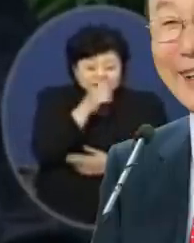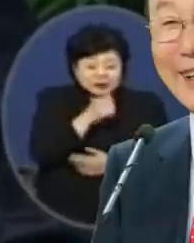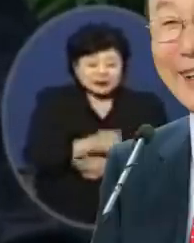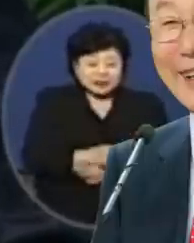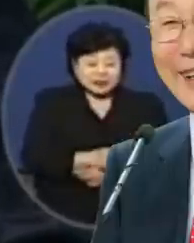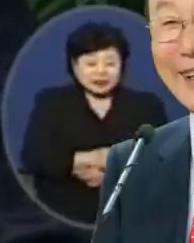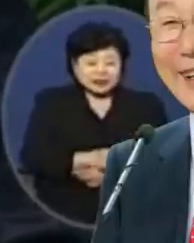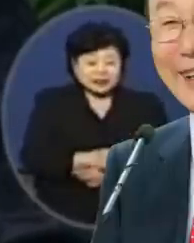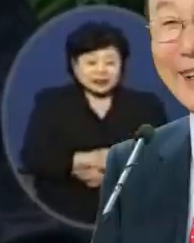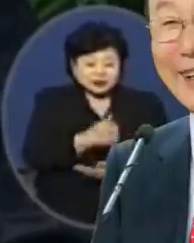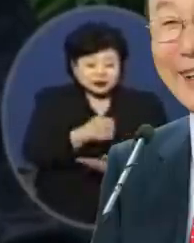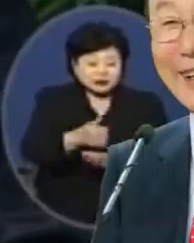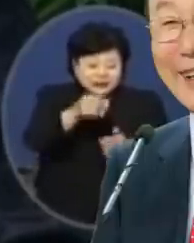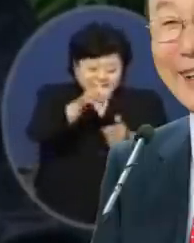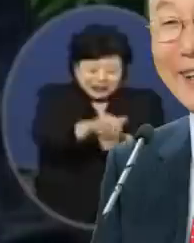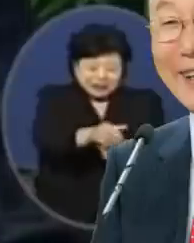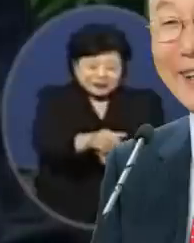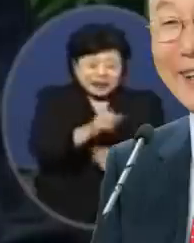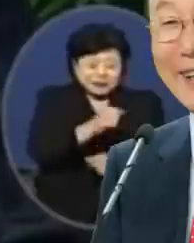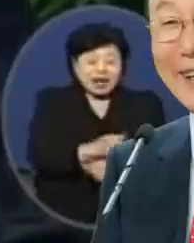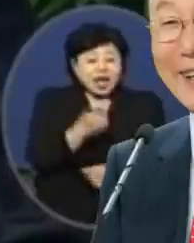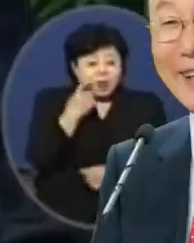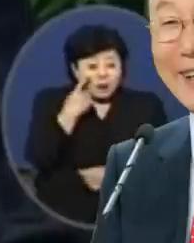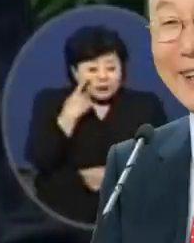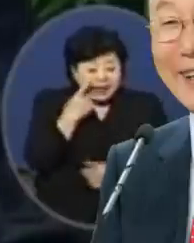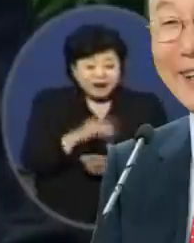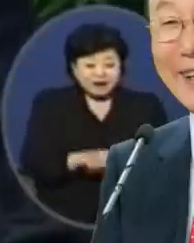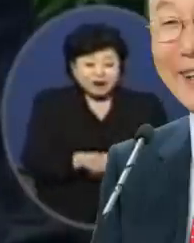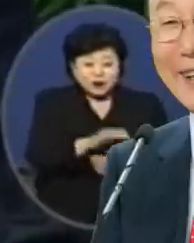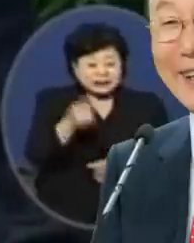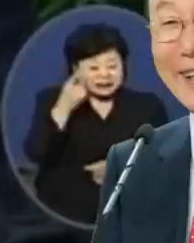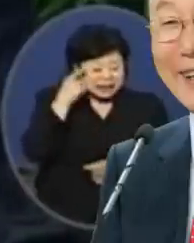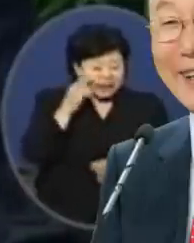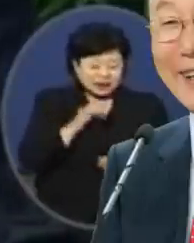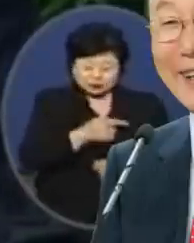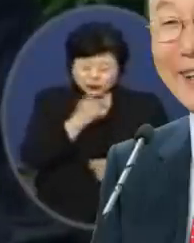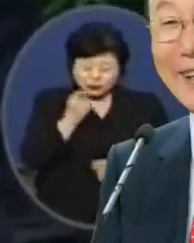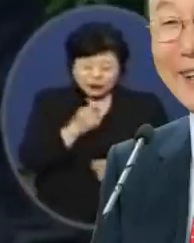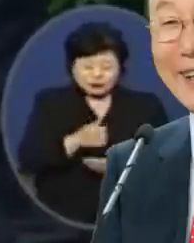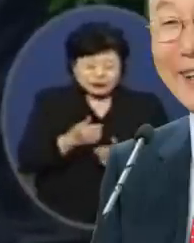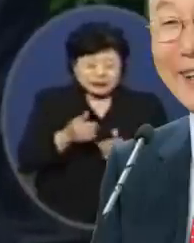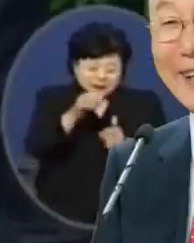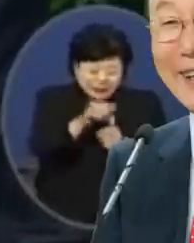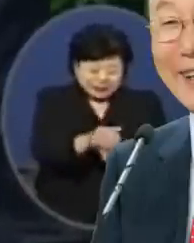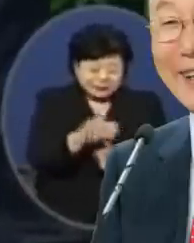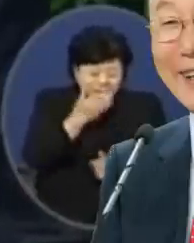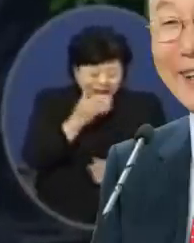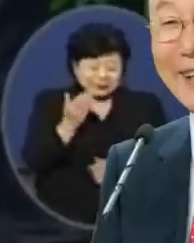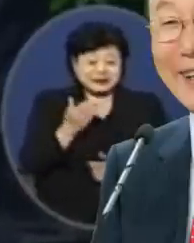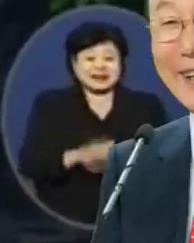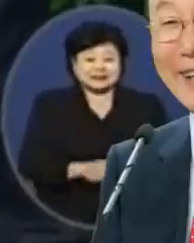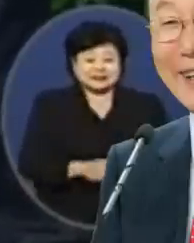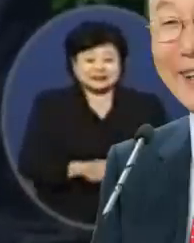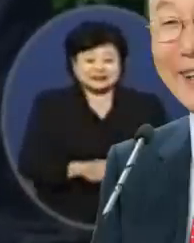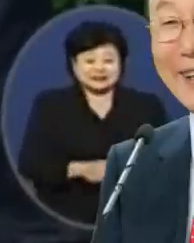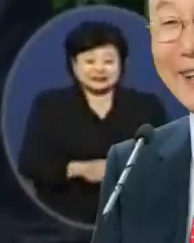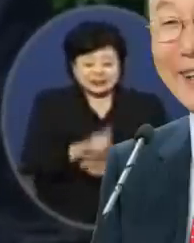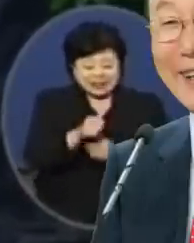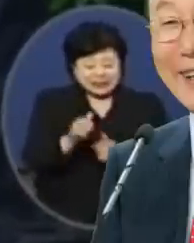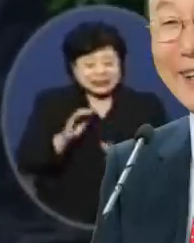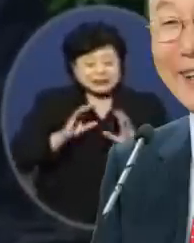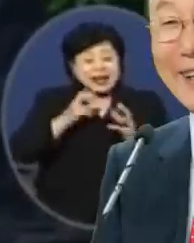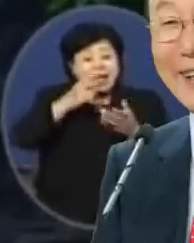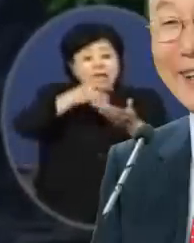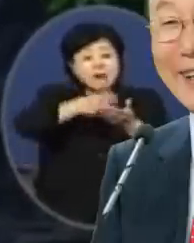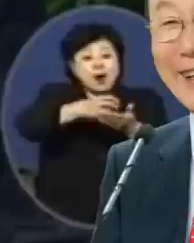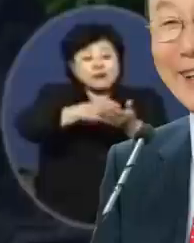있으면 좀 해보십시오. 우리 생각은 어림도 없습니다. 그러나 여러분, 하늘나라의